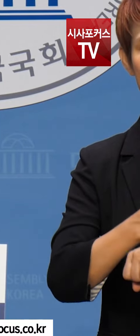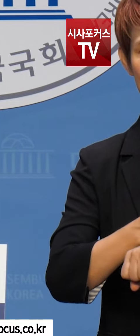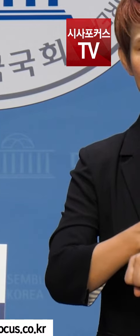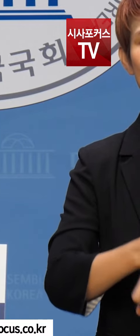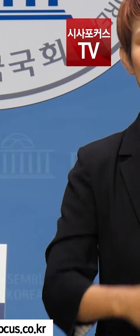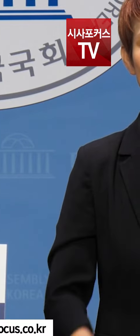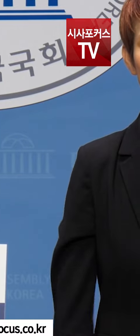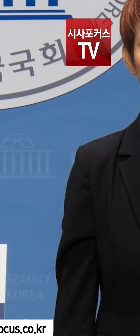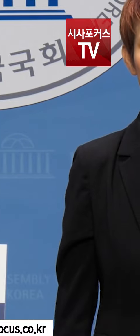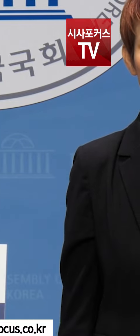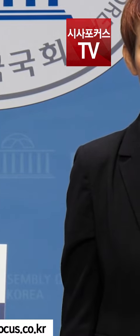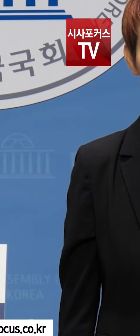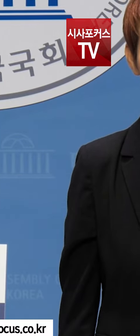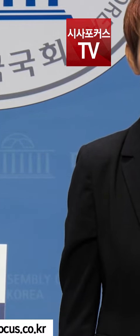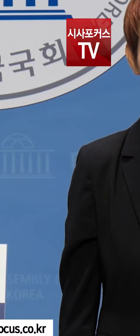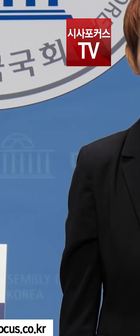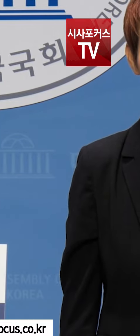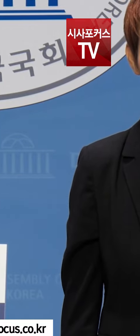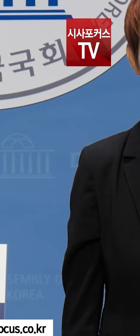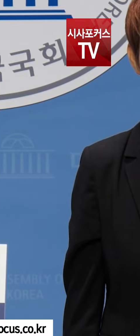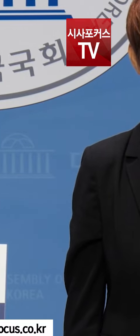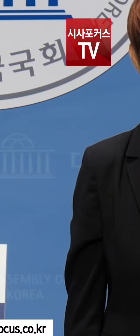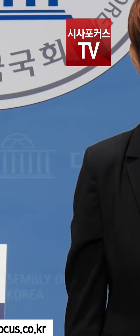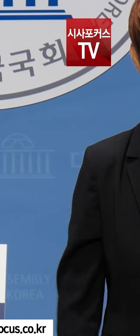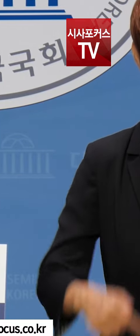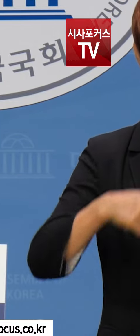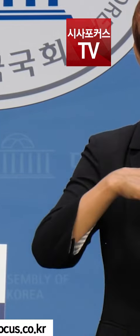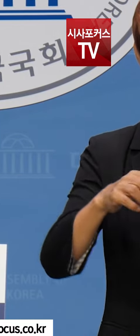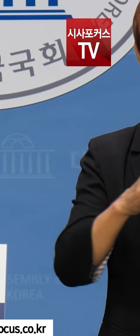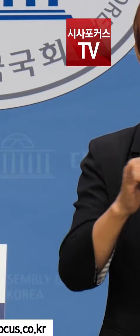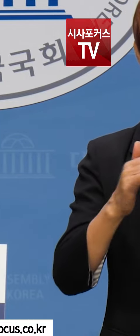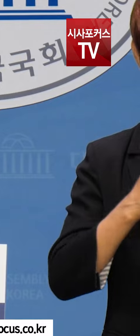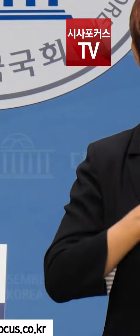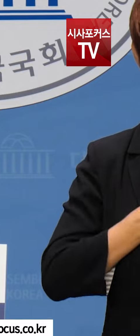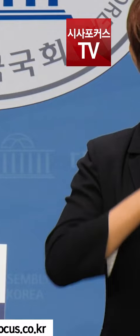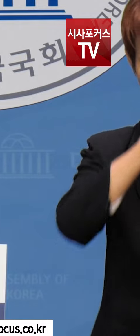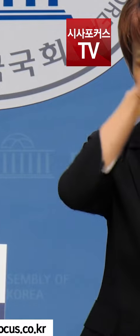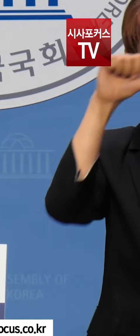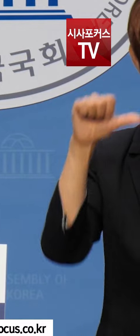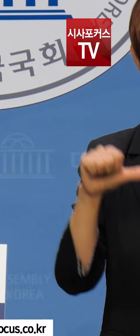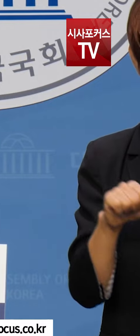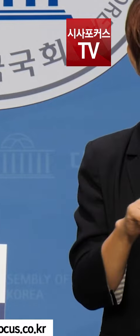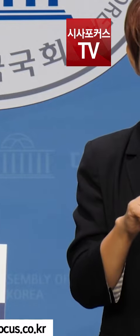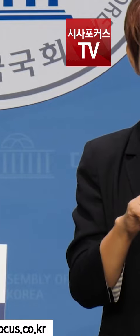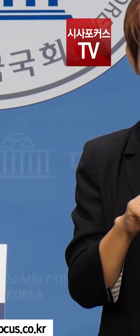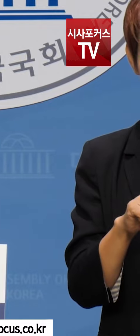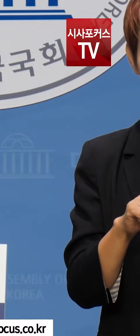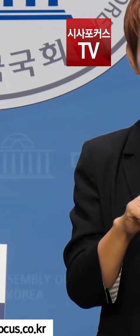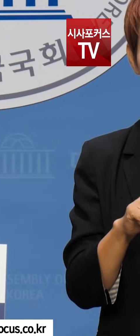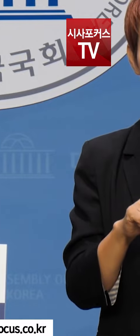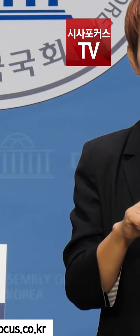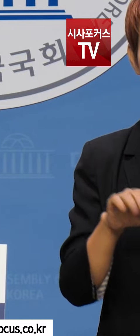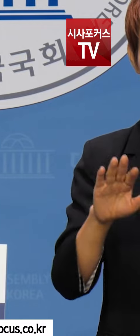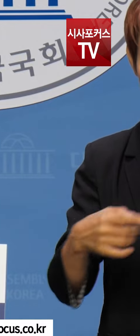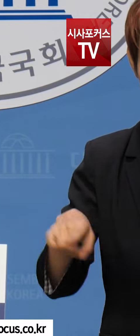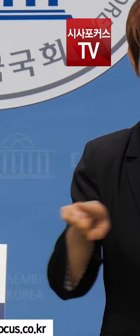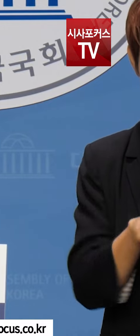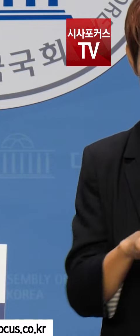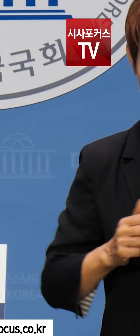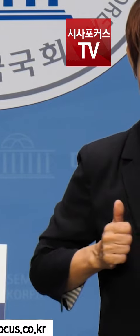나침반을 들겠습니다. 정치인 김선민의 인생은 그동안 오늘을 향해